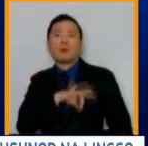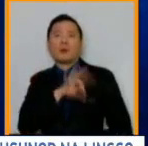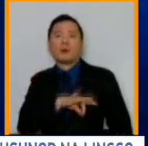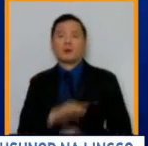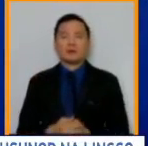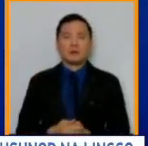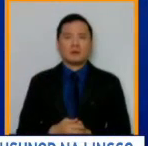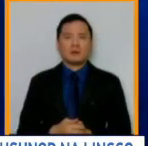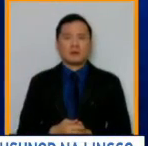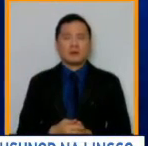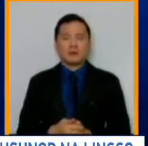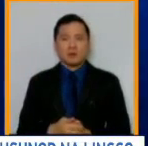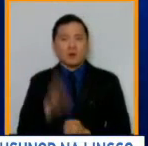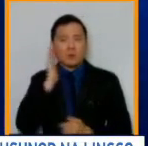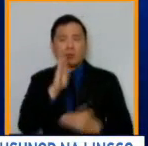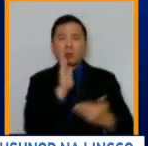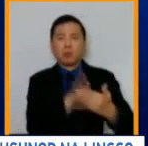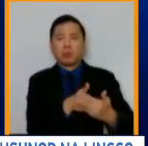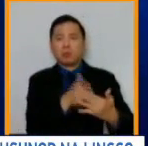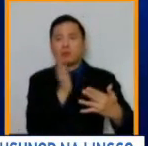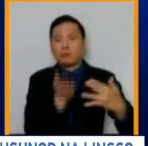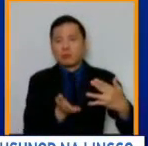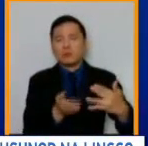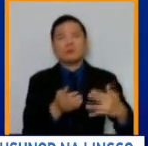estafa, perjury,